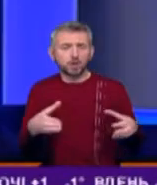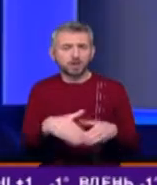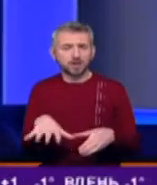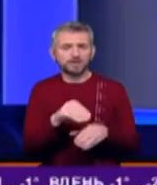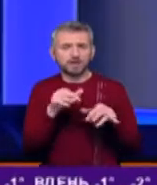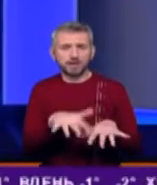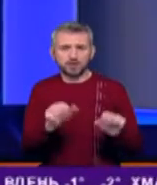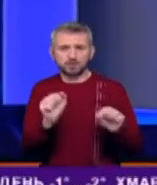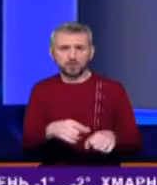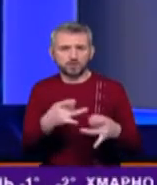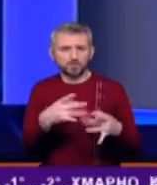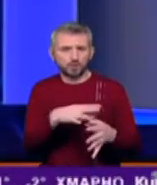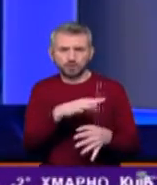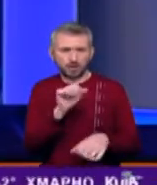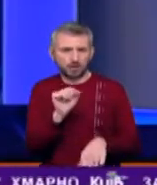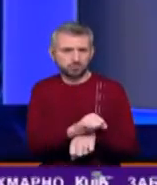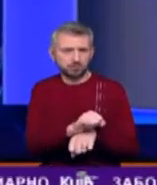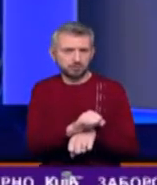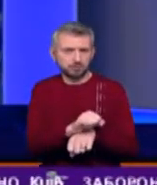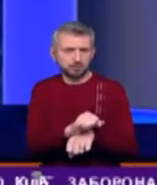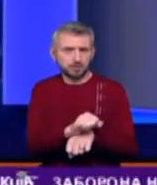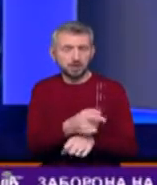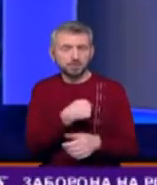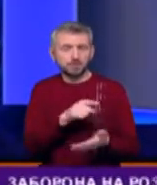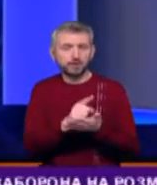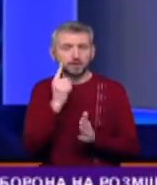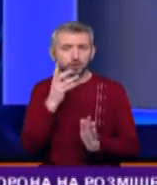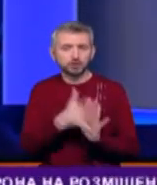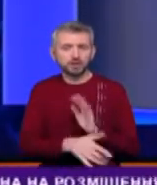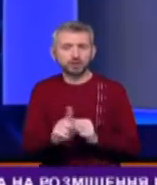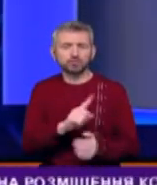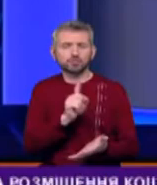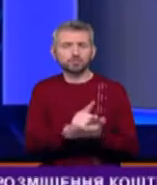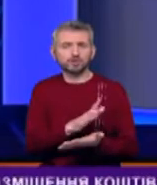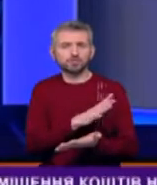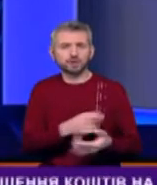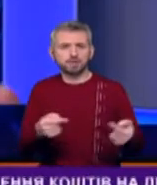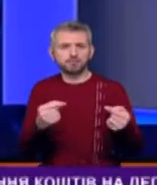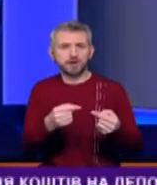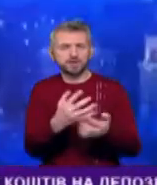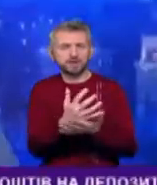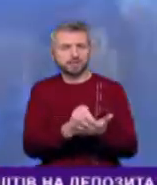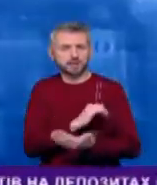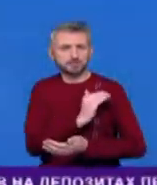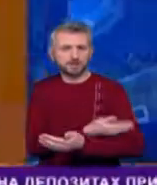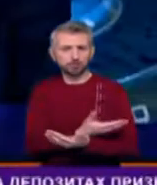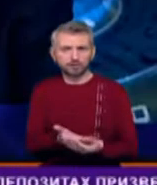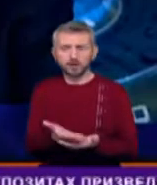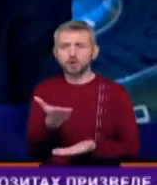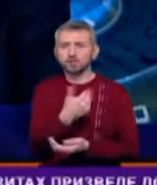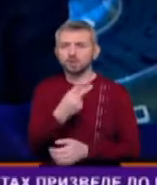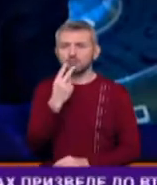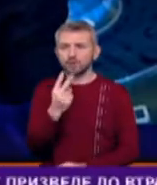діяльність може просто просісти, оскільки ми повинні розуміти, що мусить бути певний запас місця. Ну, от дивіться, якщо ми подивимося